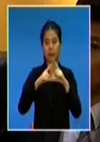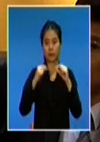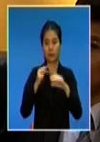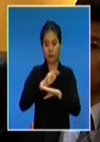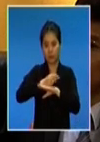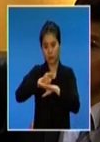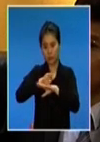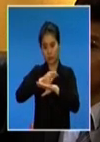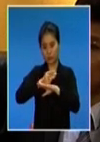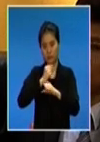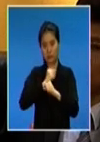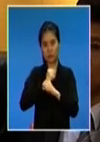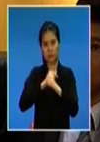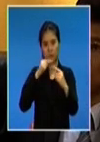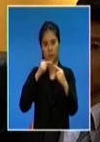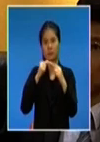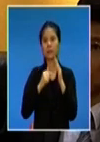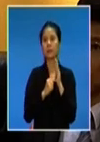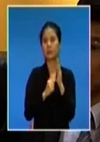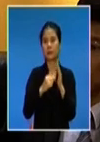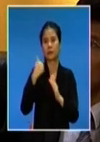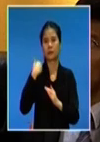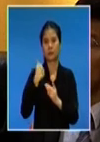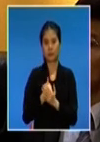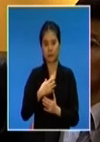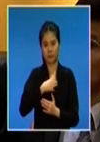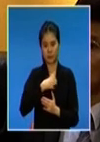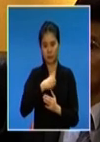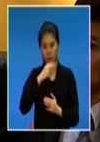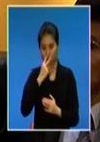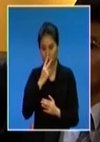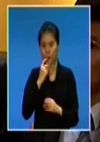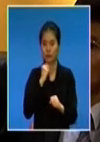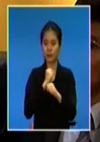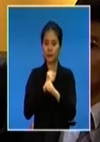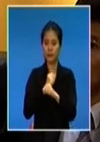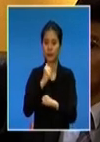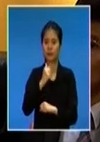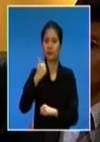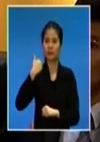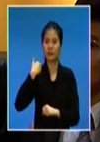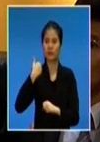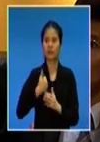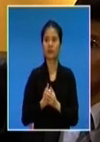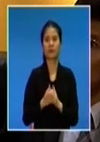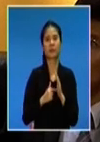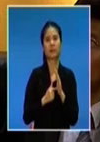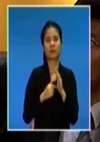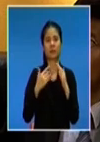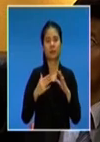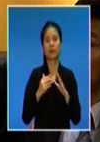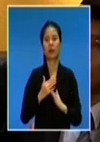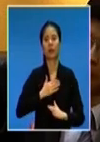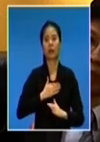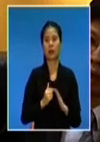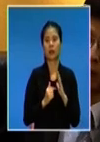แหละซึ่งมันตรงกับที่เราเสนอท่านก็บอกว่าให้ไปดูเรื่องนี้จะทำได้ไหมอย่างไรที่เราเสนอไปอย่างนี้ครับว่าเรื่องนี้ผมเสนอ